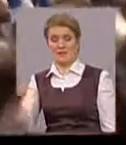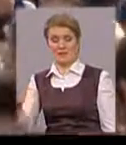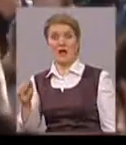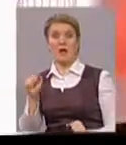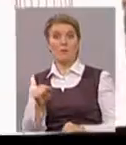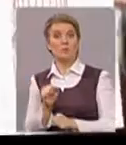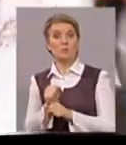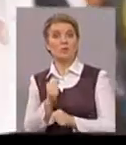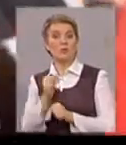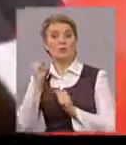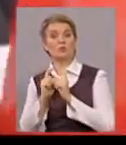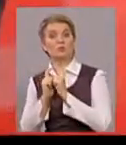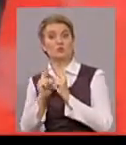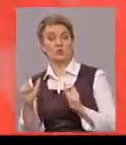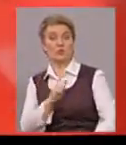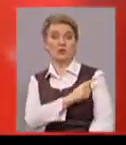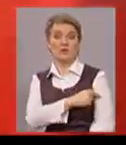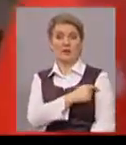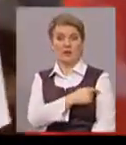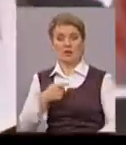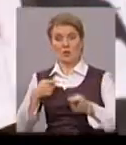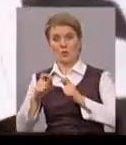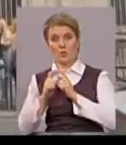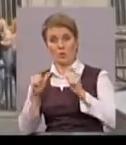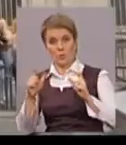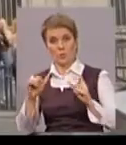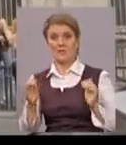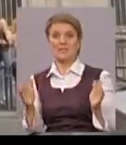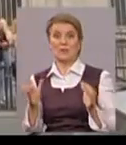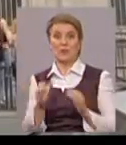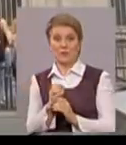лікарні та урядові структури, а авіакомпанії скоротити кількість рейсів.